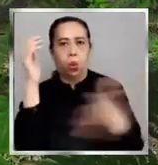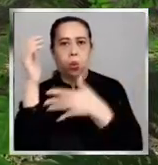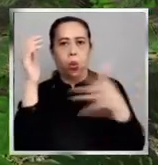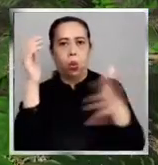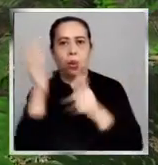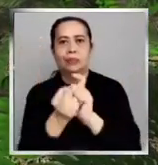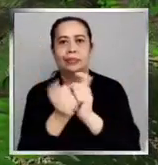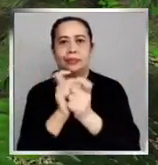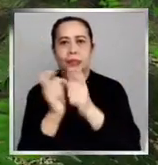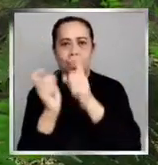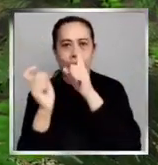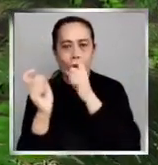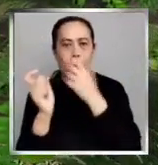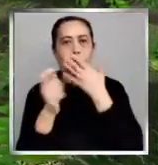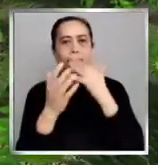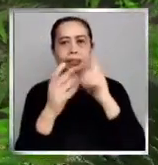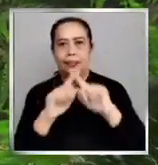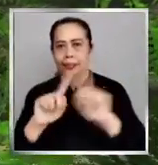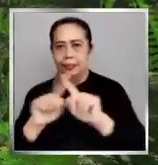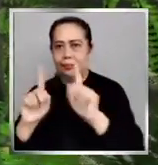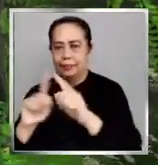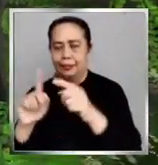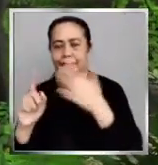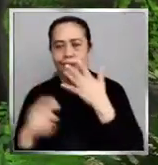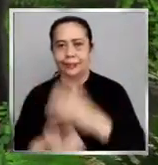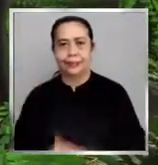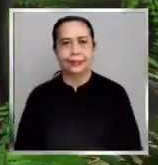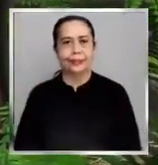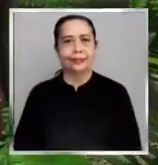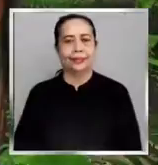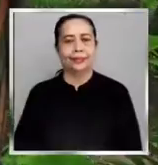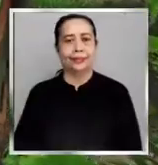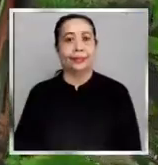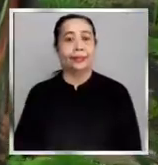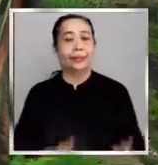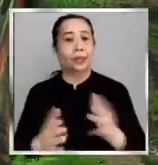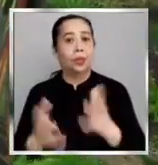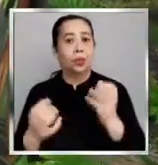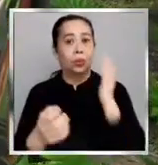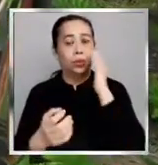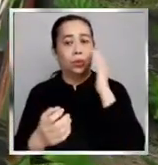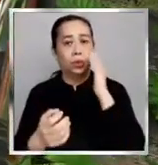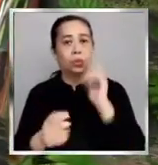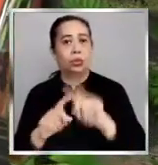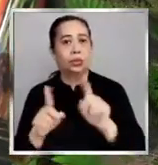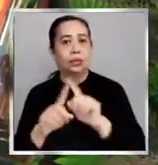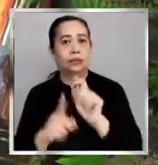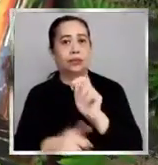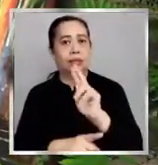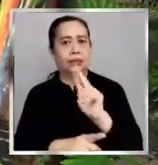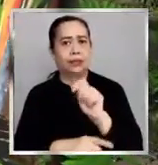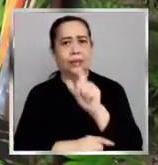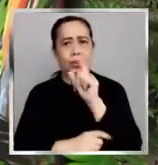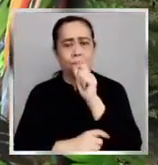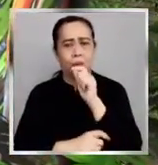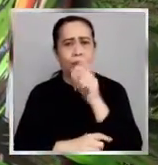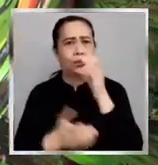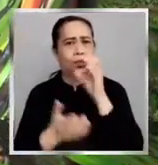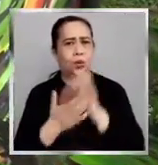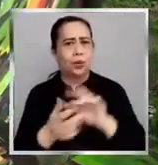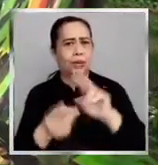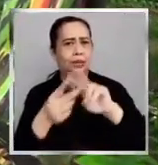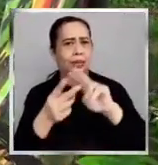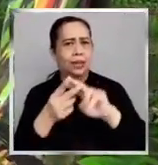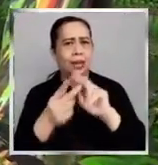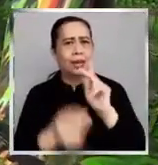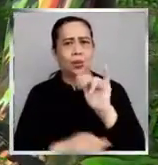ito at nag-iiba-iba ng kulay. Samantala, para malaman ng trivia sa likod ng viral na balita, i-tweet o i-comment lang, hashtag Kuya